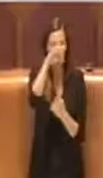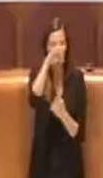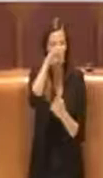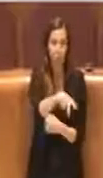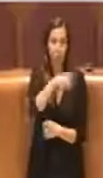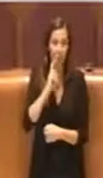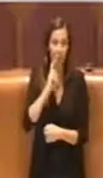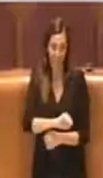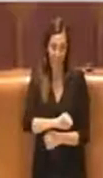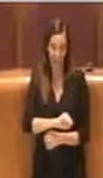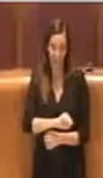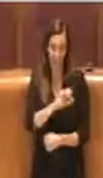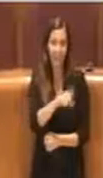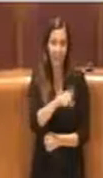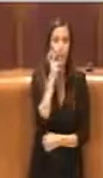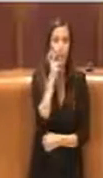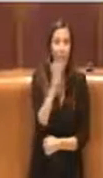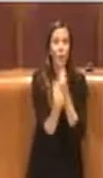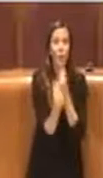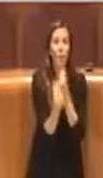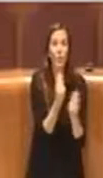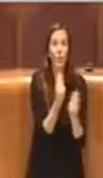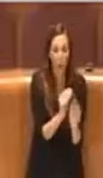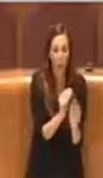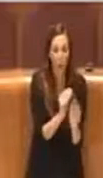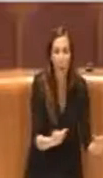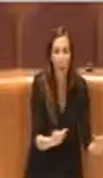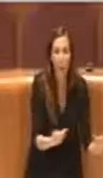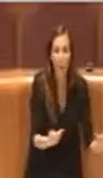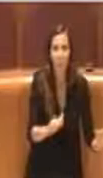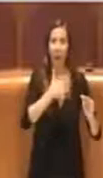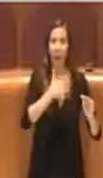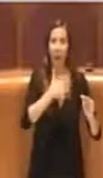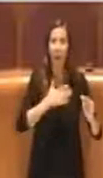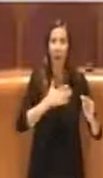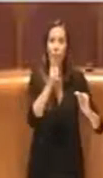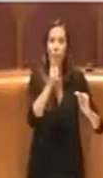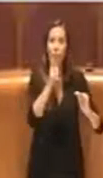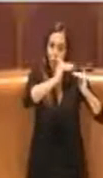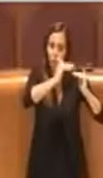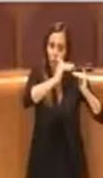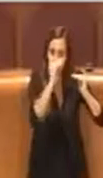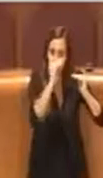Infanzia prevede dei giochi per bambini al di sotto dei 12 anni, prevede